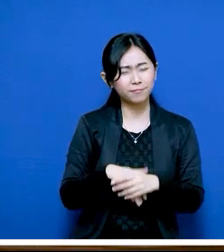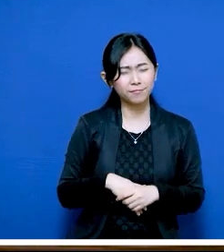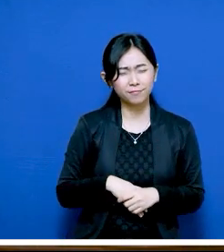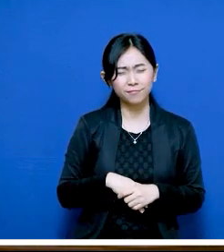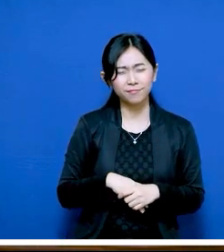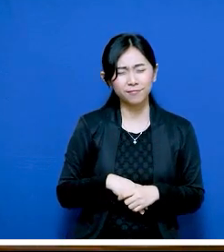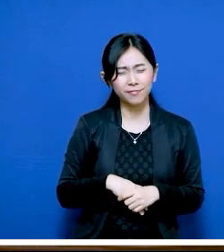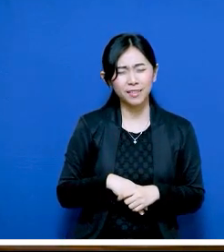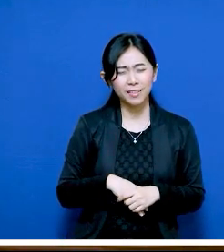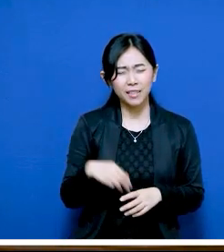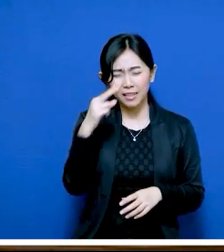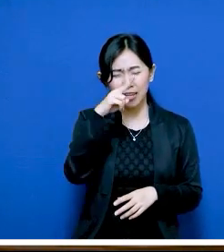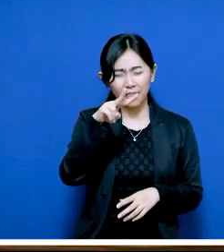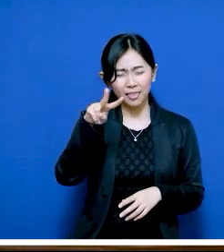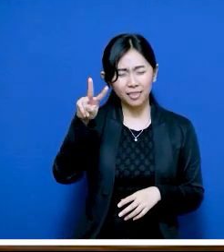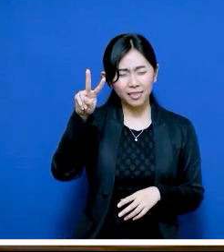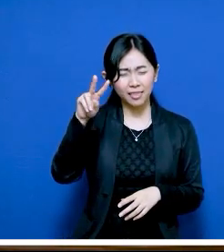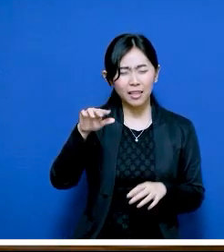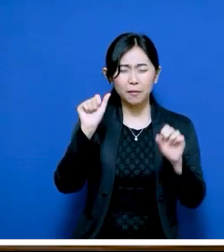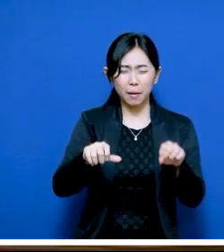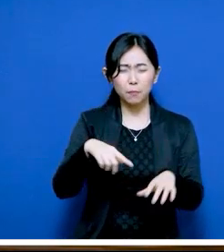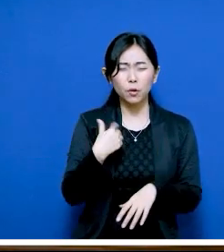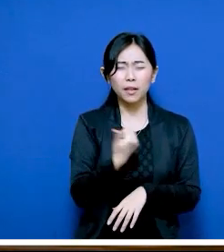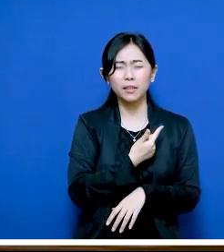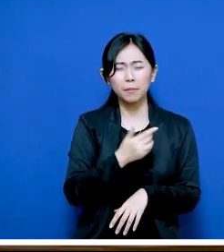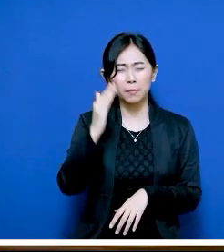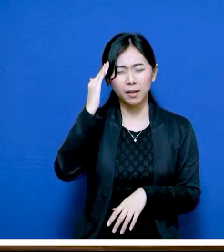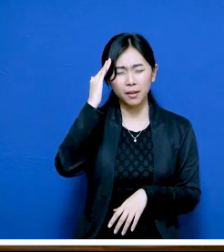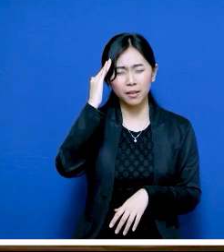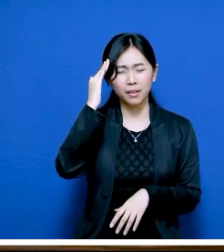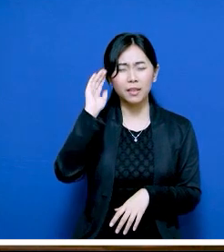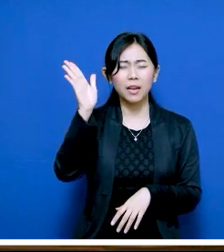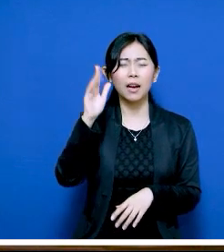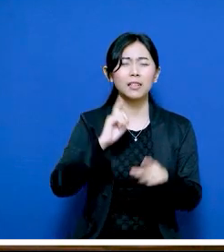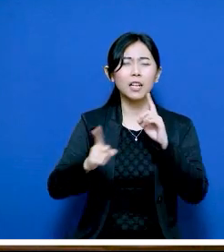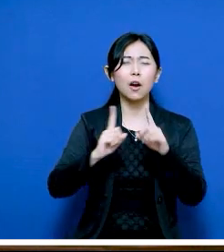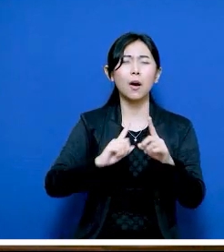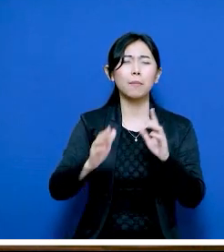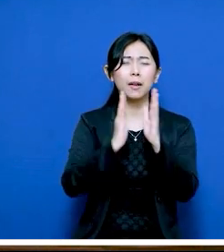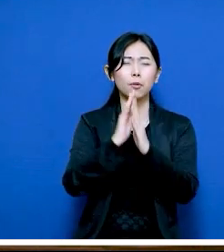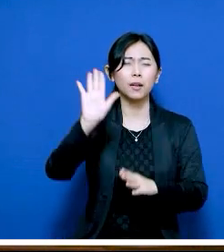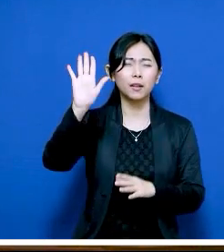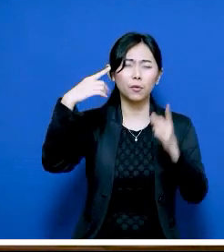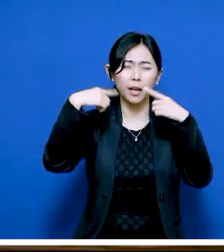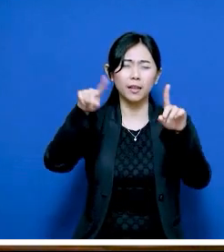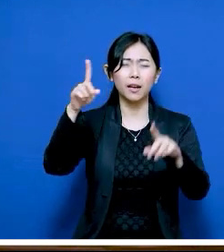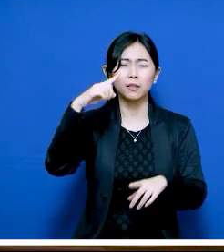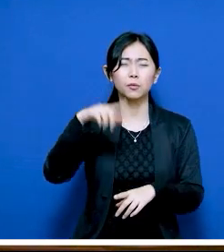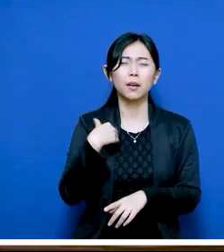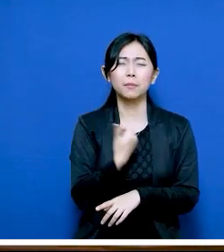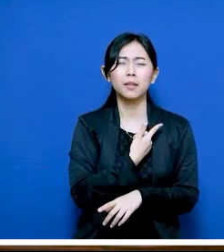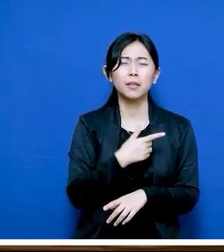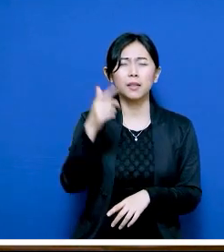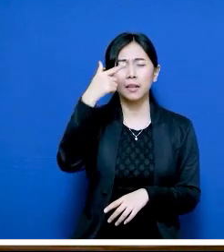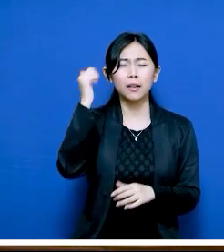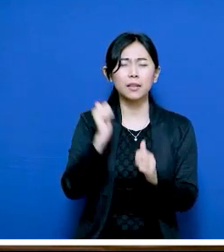kami. Tiliklah dan mampukanlah kami untuk mengerti akan jawaban doa yang Engkau nyatakan bagi kami. Karena